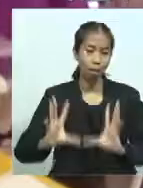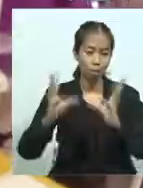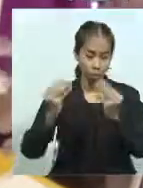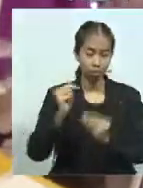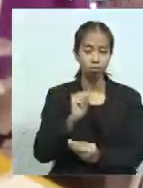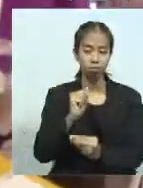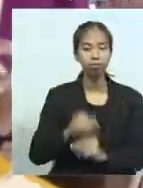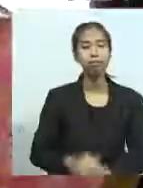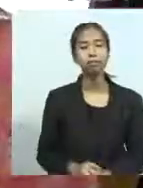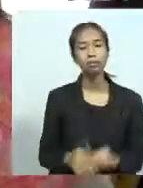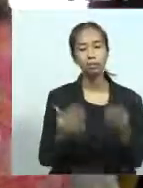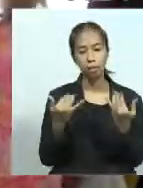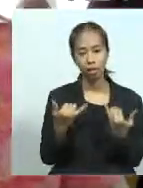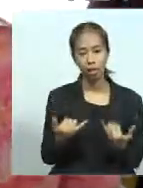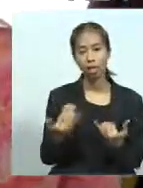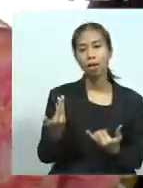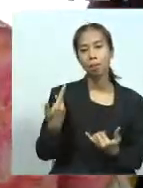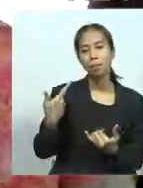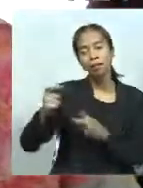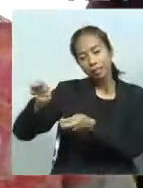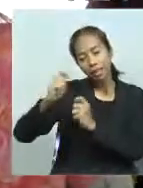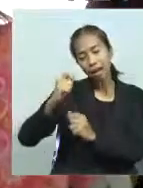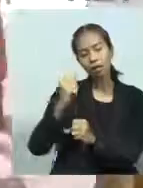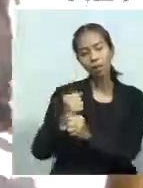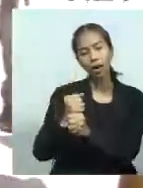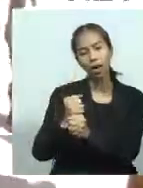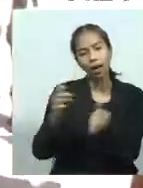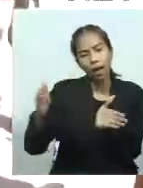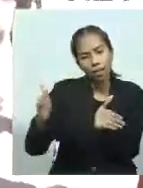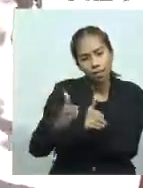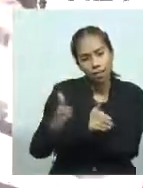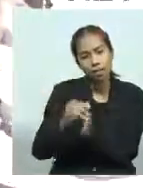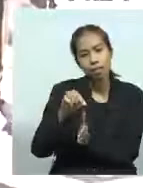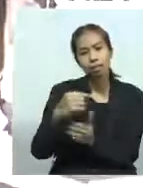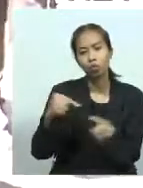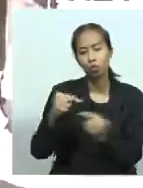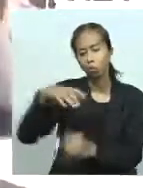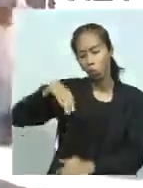ดังกล่าวรวมทั้งการจ้างงานระยะสั้นตามที่ผู้ประกอบการร้อง